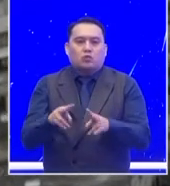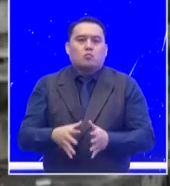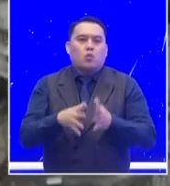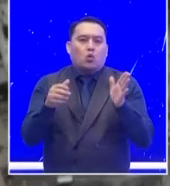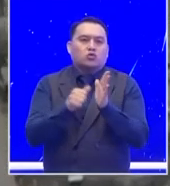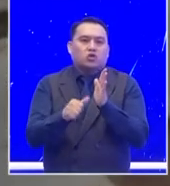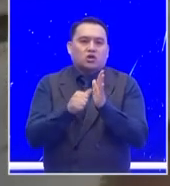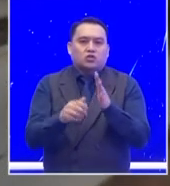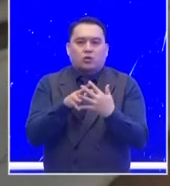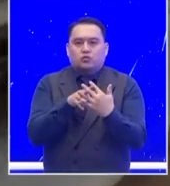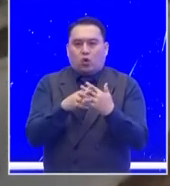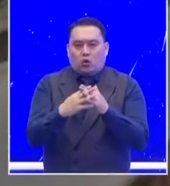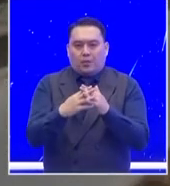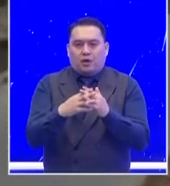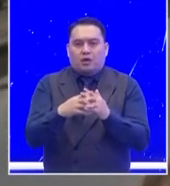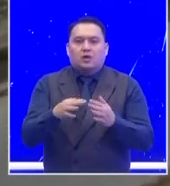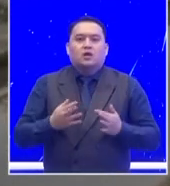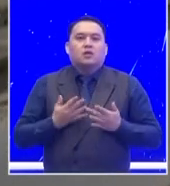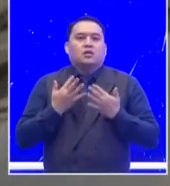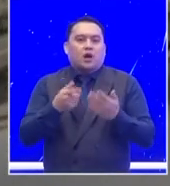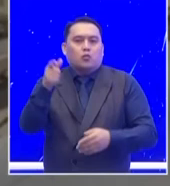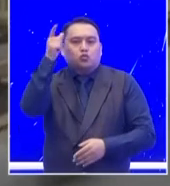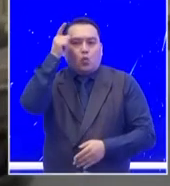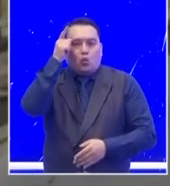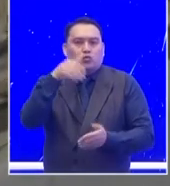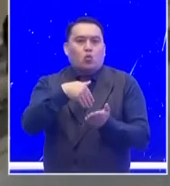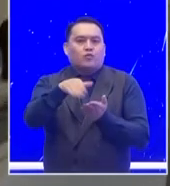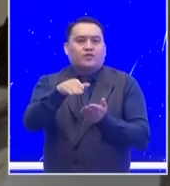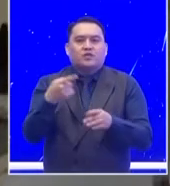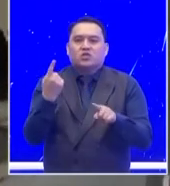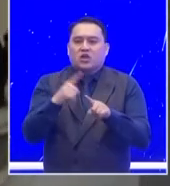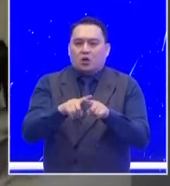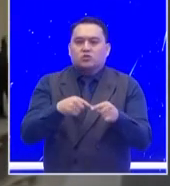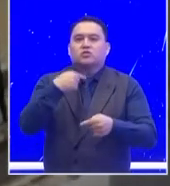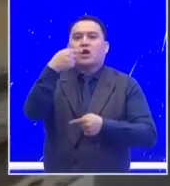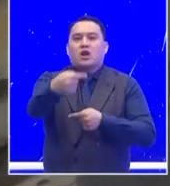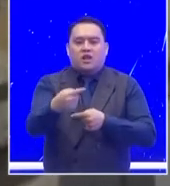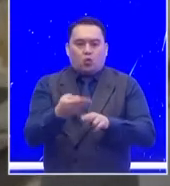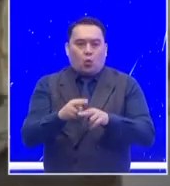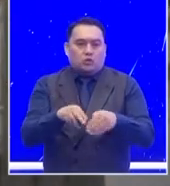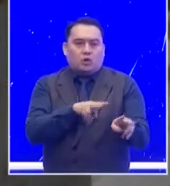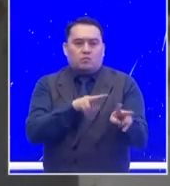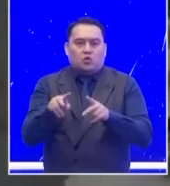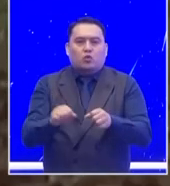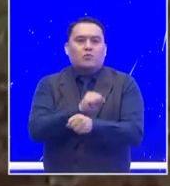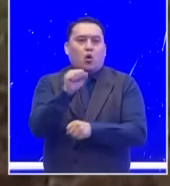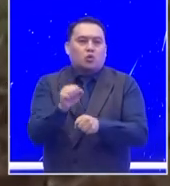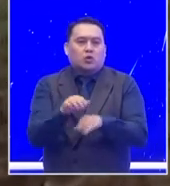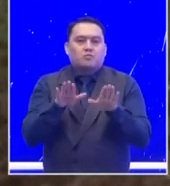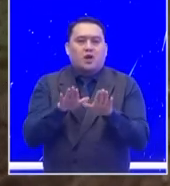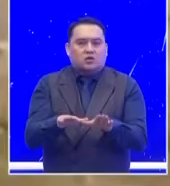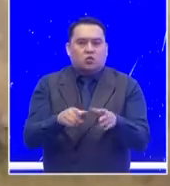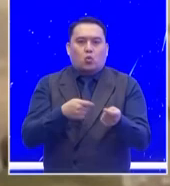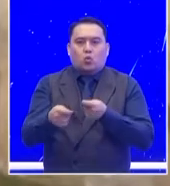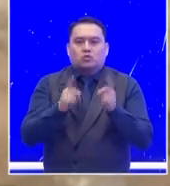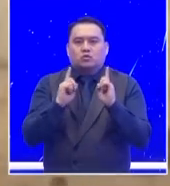чем 60 населенными пунктами. Анкара требует вывести солдат и технику за линию турецких наблюдательных постов, размещенных в